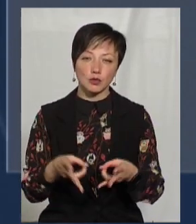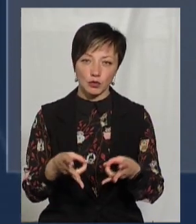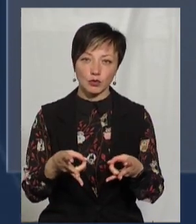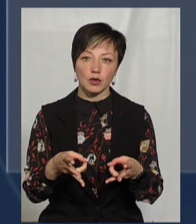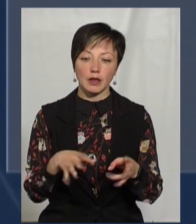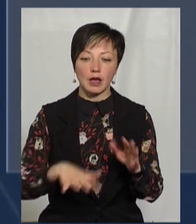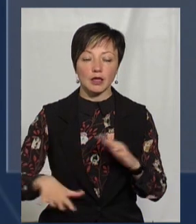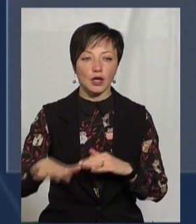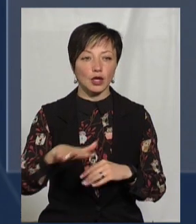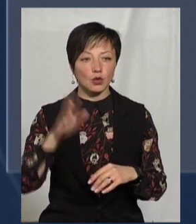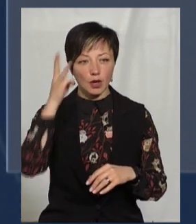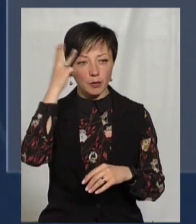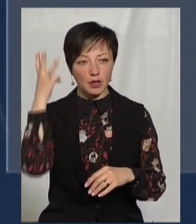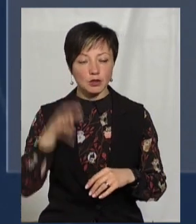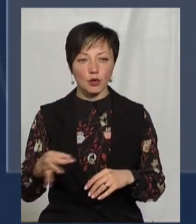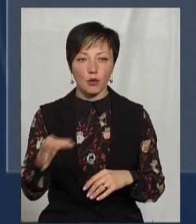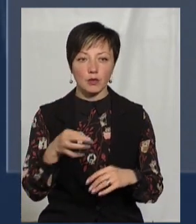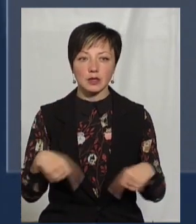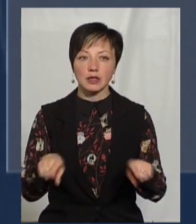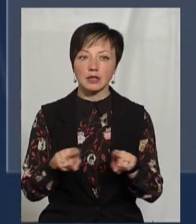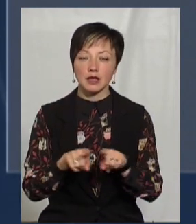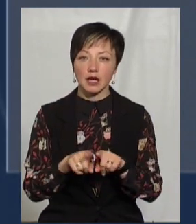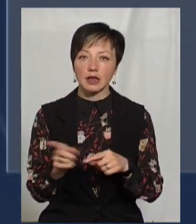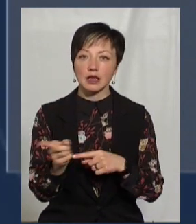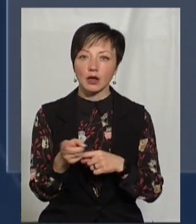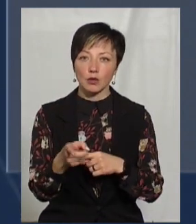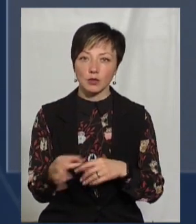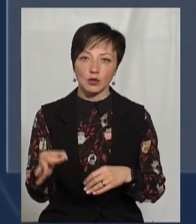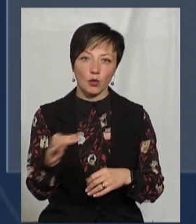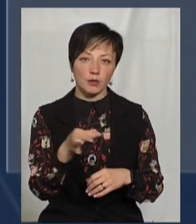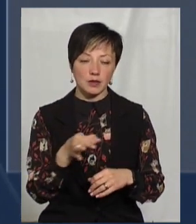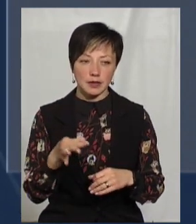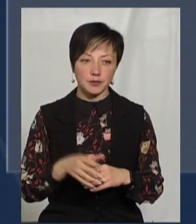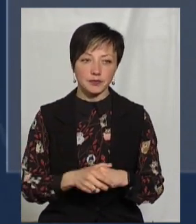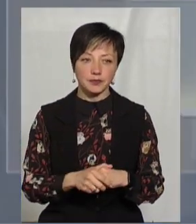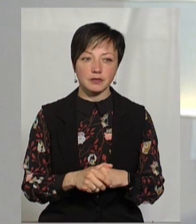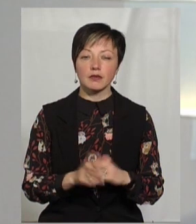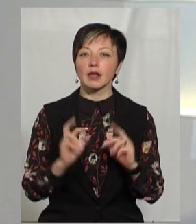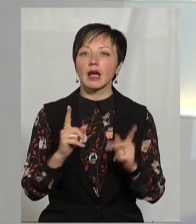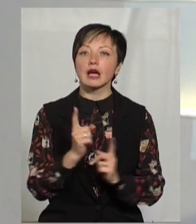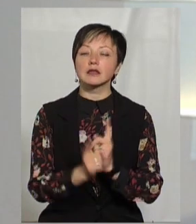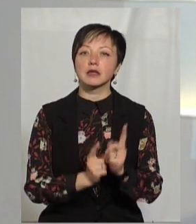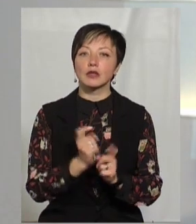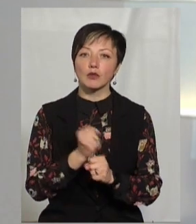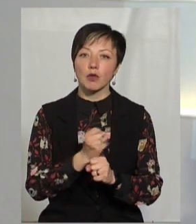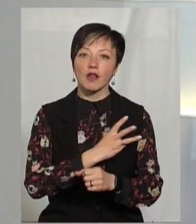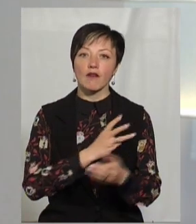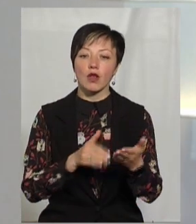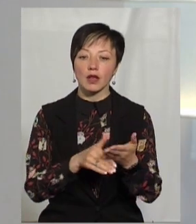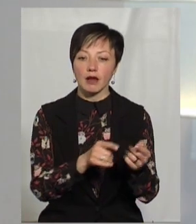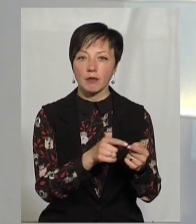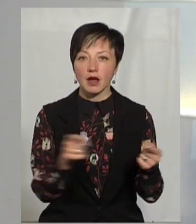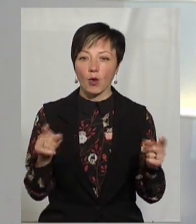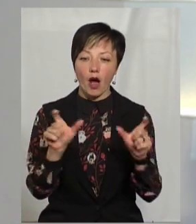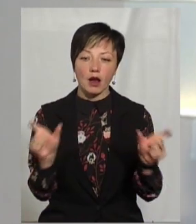допомоги на території Хмельницької області та Тернопільської області. А як змінилася робота волонтерів у період